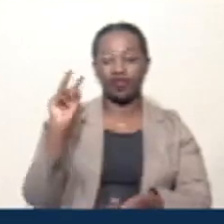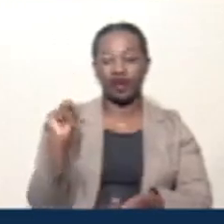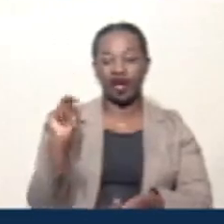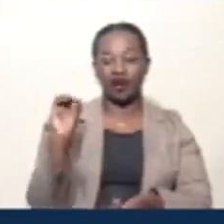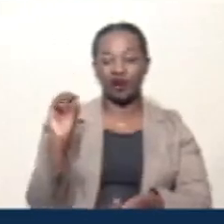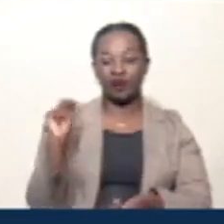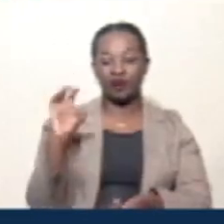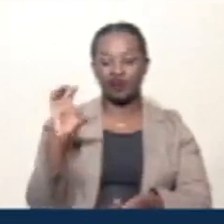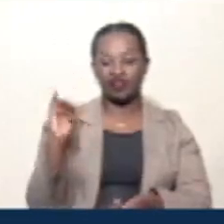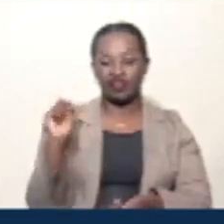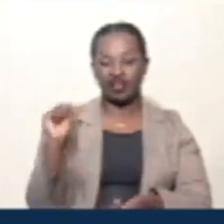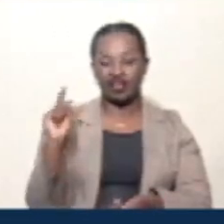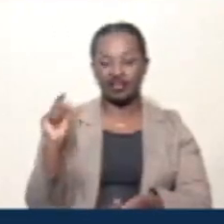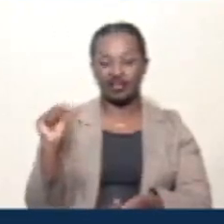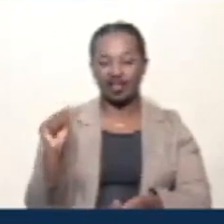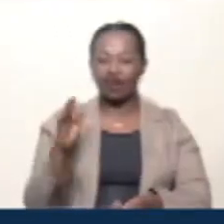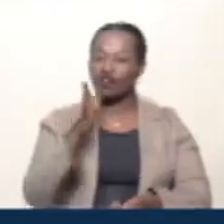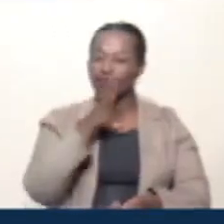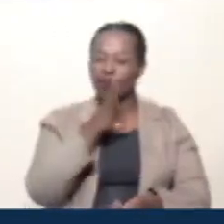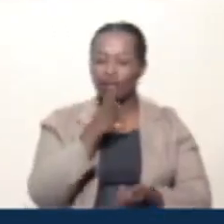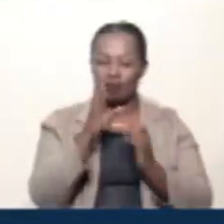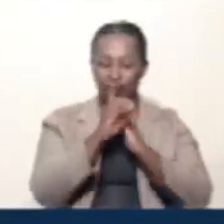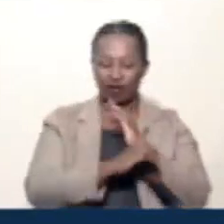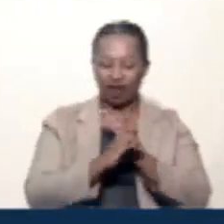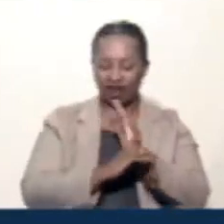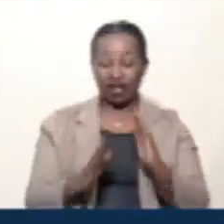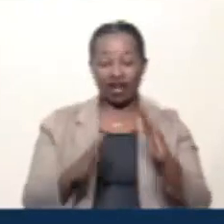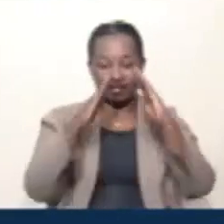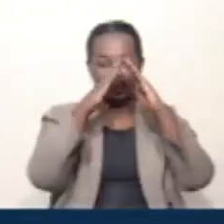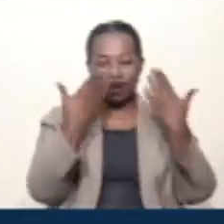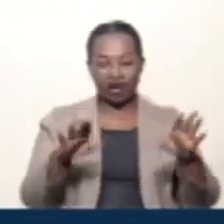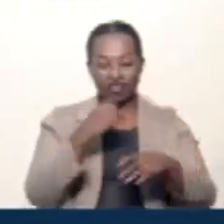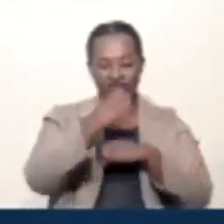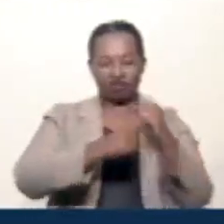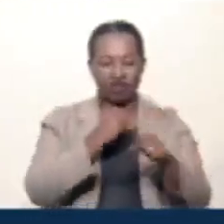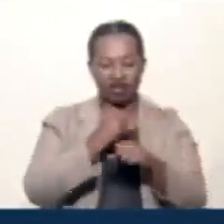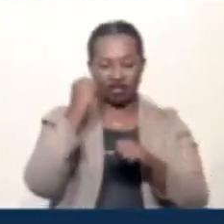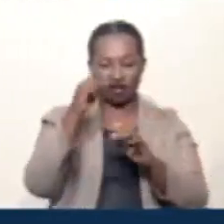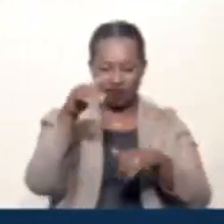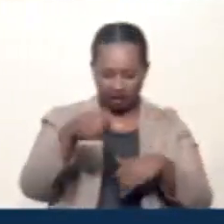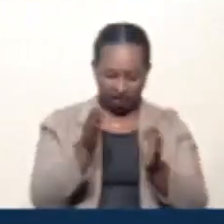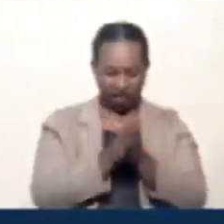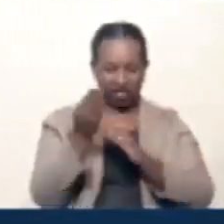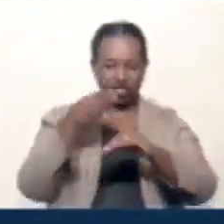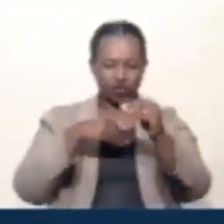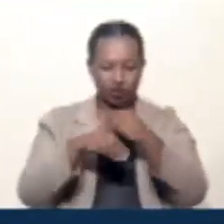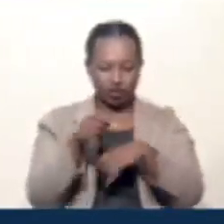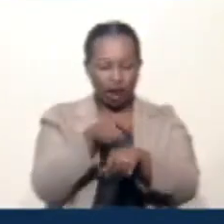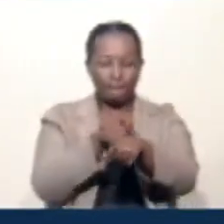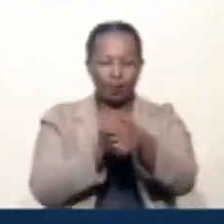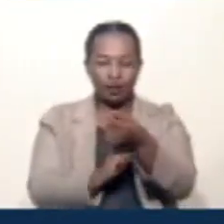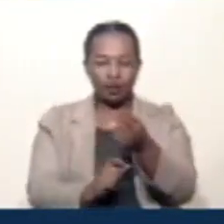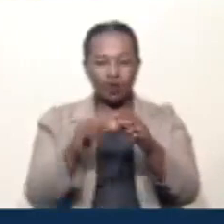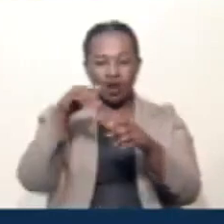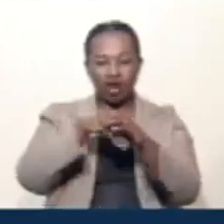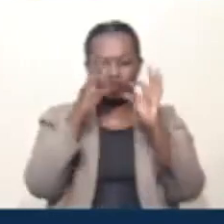ni umubyeyi w'umunenge wa Jabana mu Karere ka Gasabo. Umaze imyaka 5 ahinga kanacuruza amasaro avanwamo imitako itandukanye.